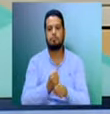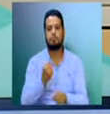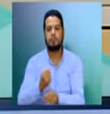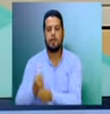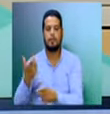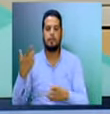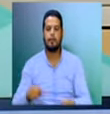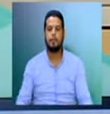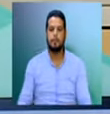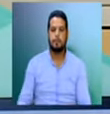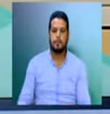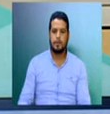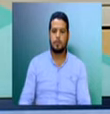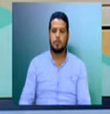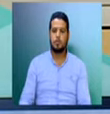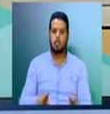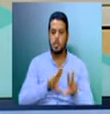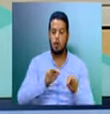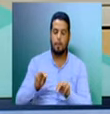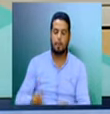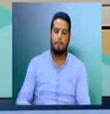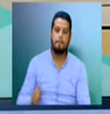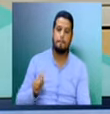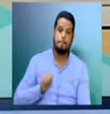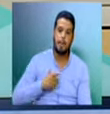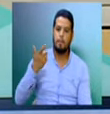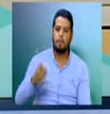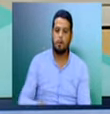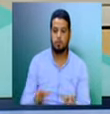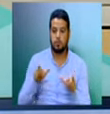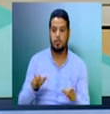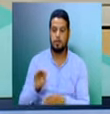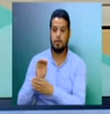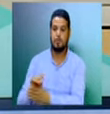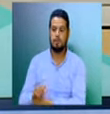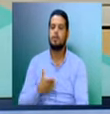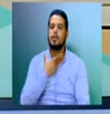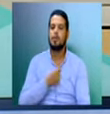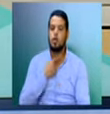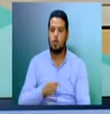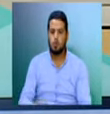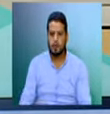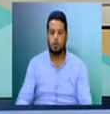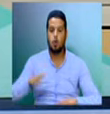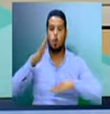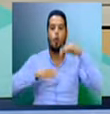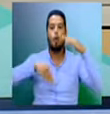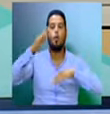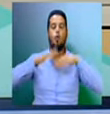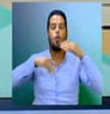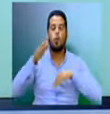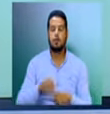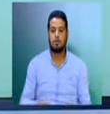قيام بدورها كأم، يتاح لها قيام دورها بحماية أبنائها، توفير وسائل تحمي الأسرة من خلال